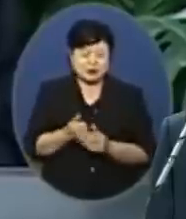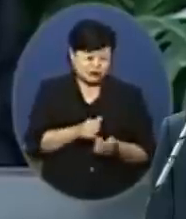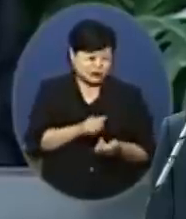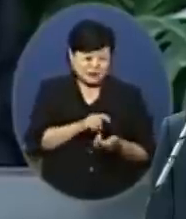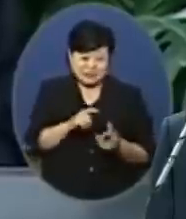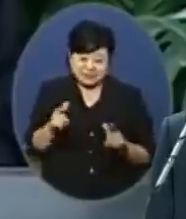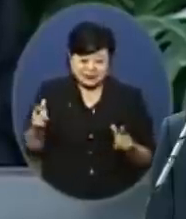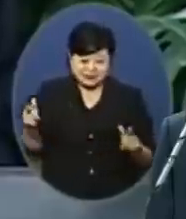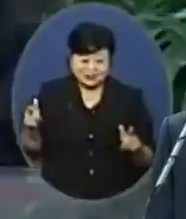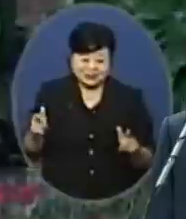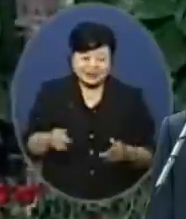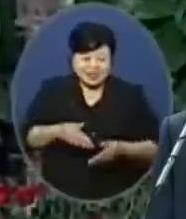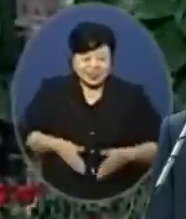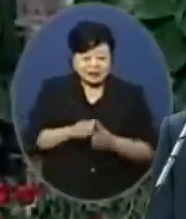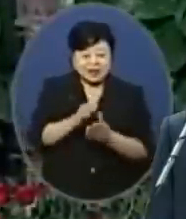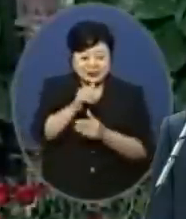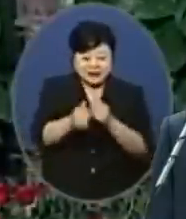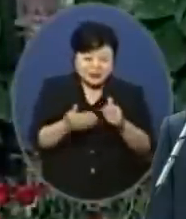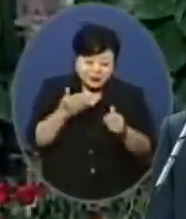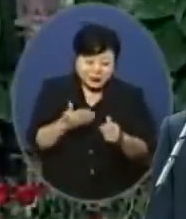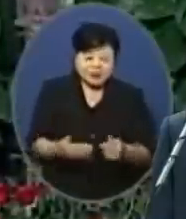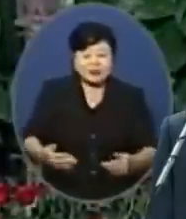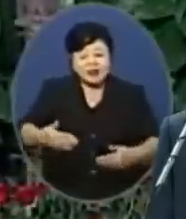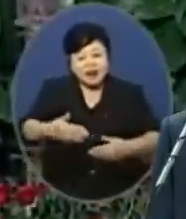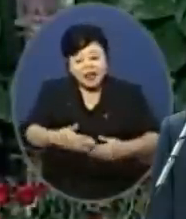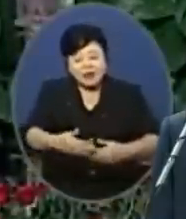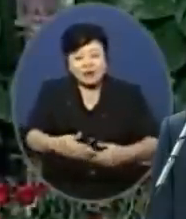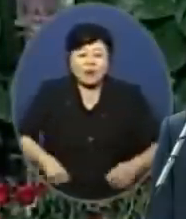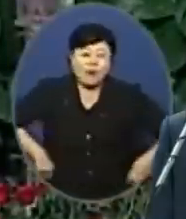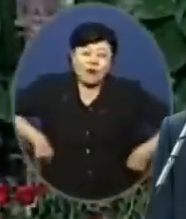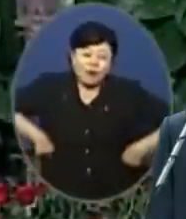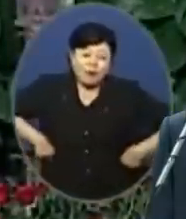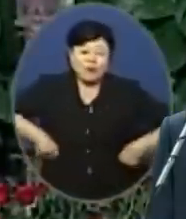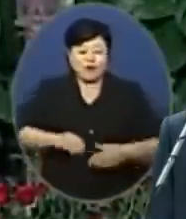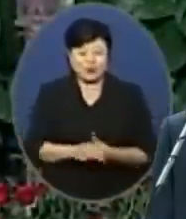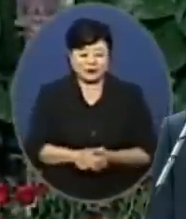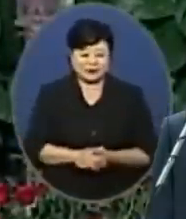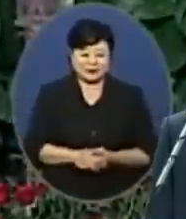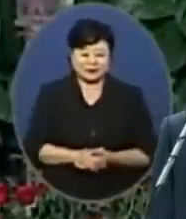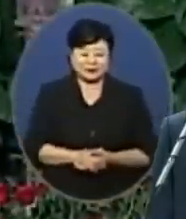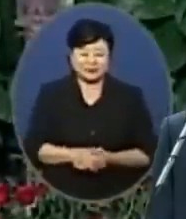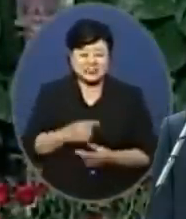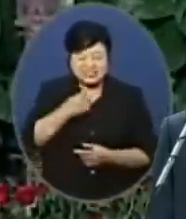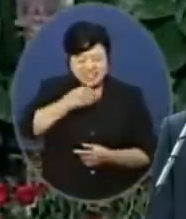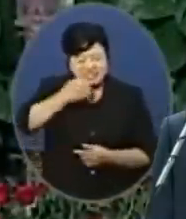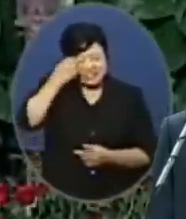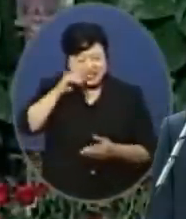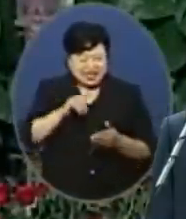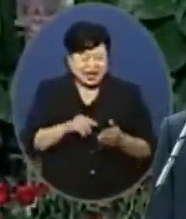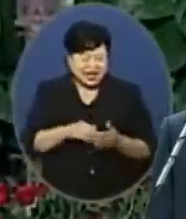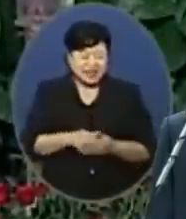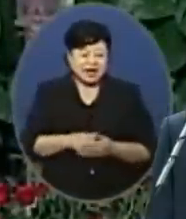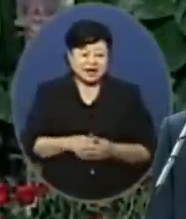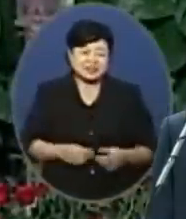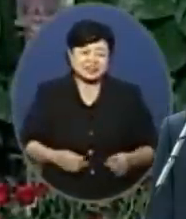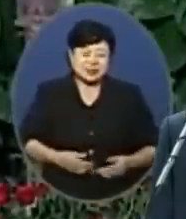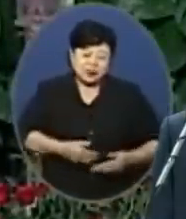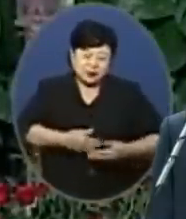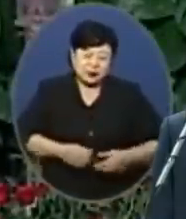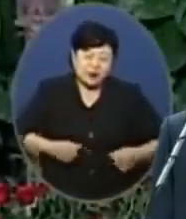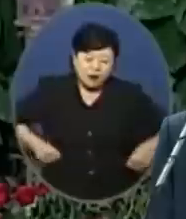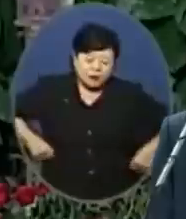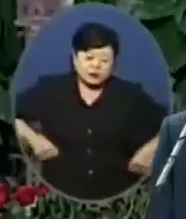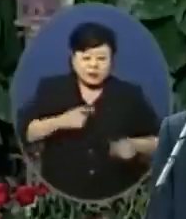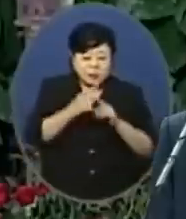죽습니다. 우리가 태어날 때부터 하나님께서 우리를 안고 다니시고 업고 다니셨는데 우리가 백발이 될 때까지 우리를 품고 업어주시겠다는